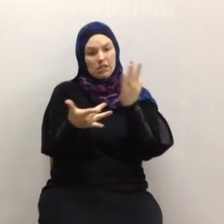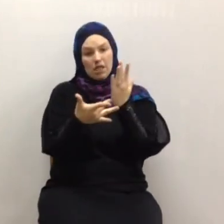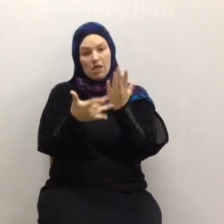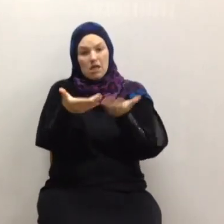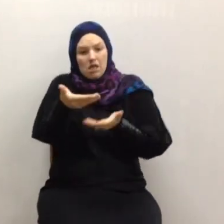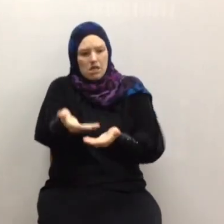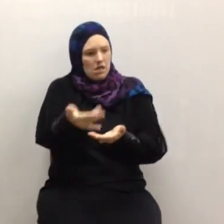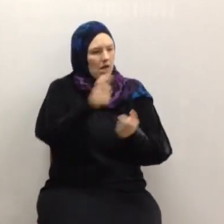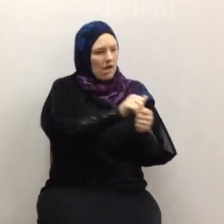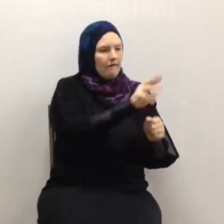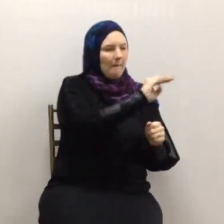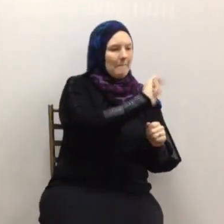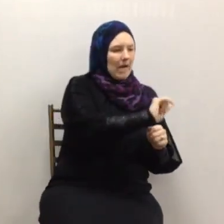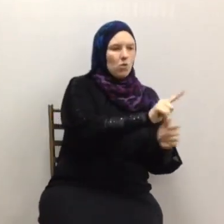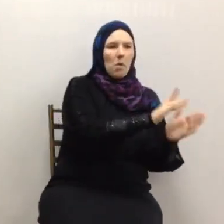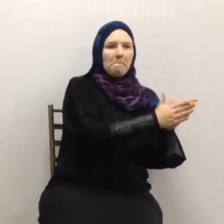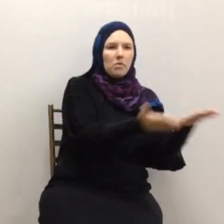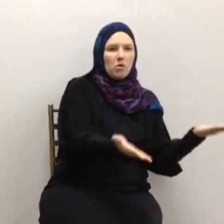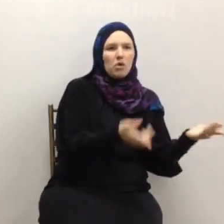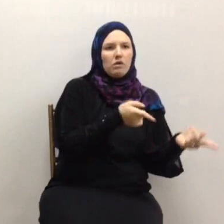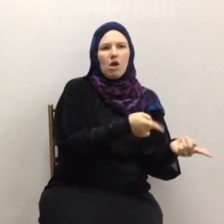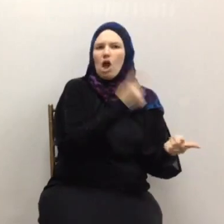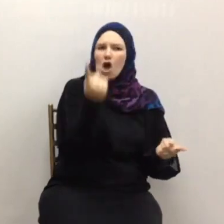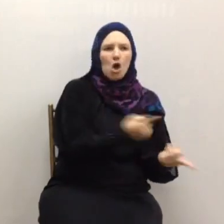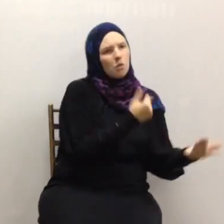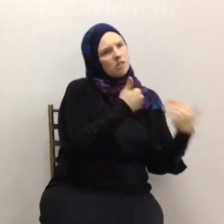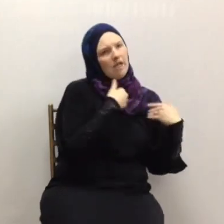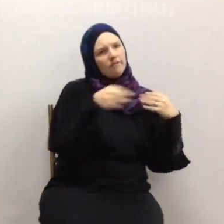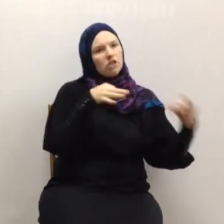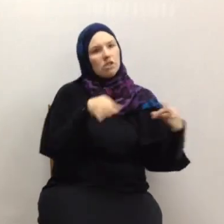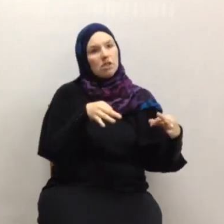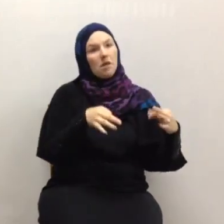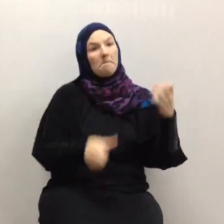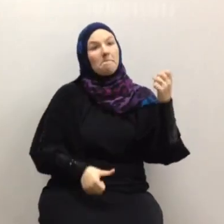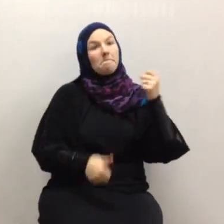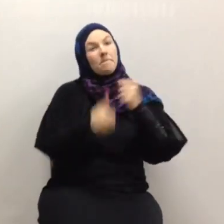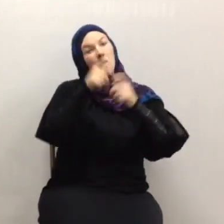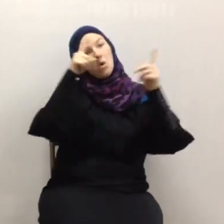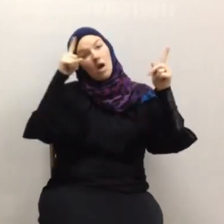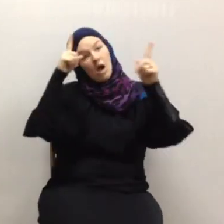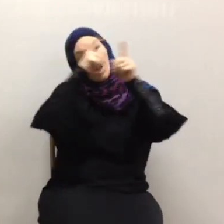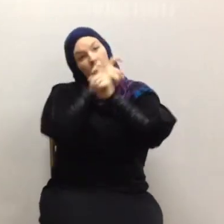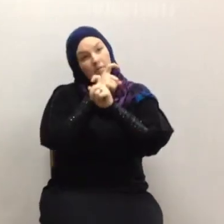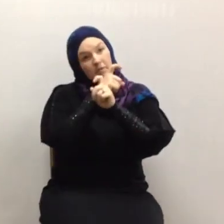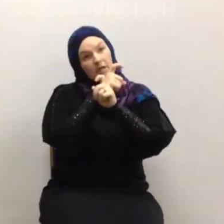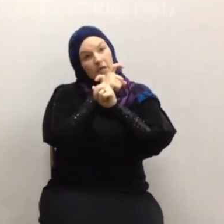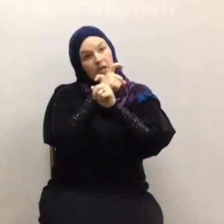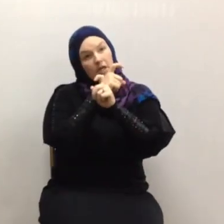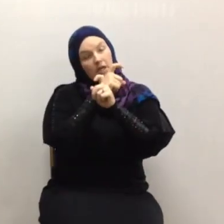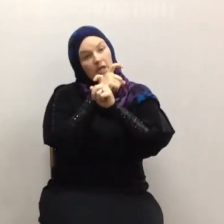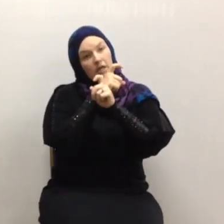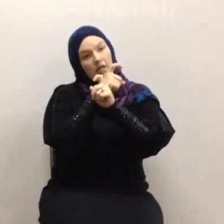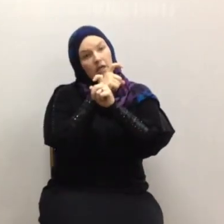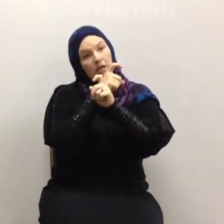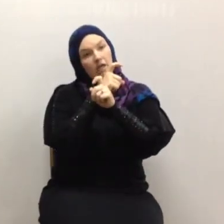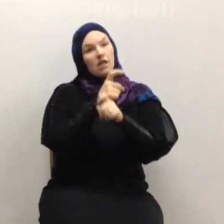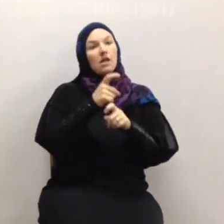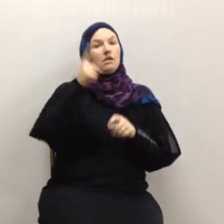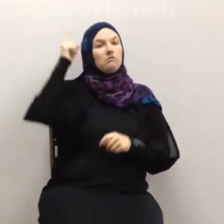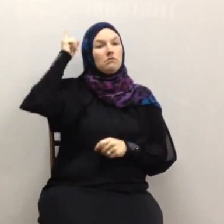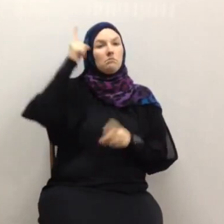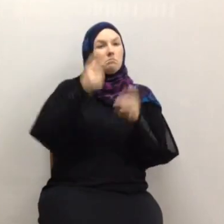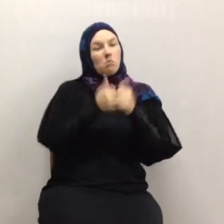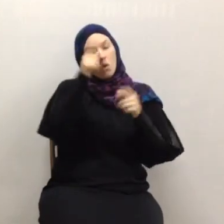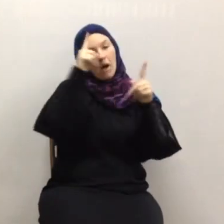most complicated creation of Allah, man, would come without one? أَمْ خُلِقُوا مِنْ